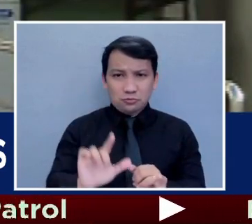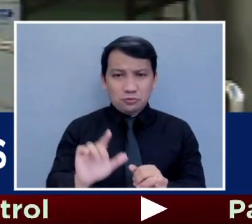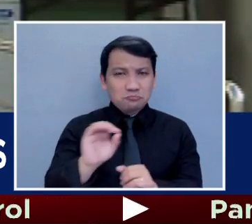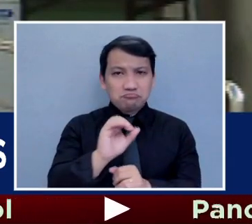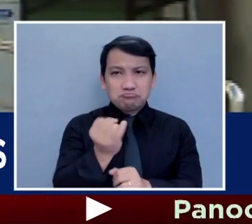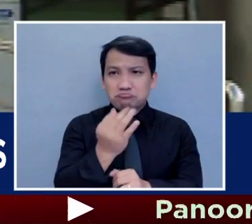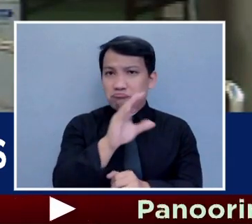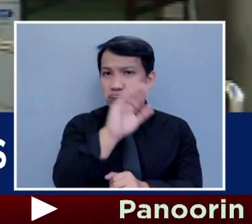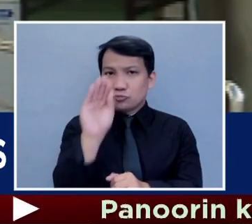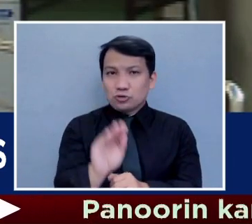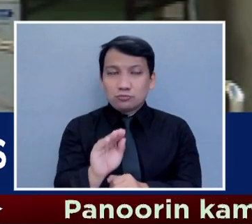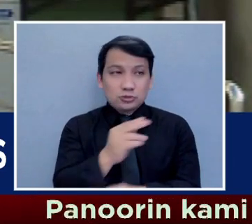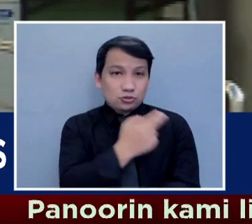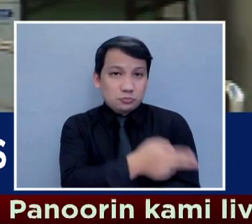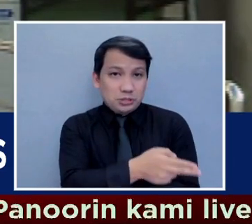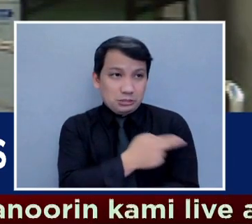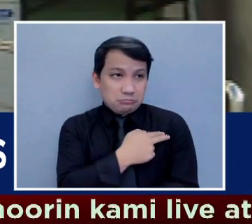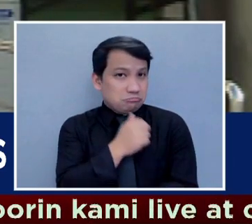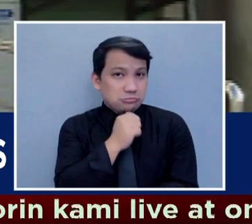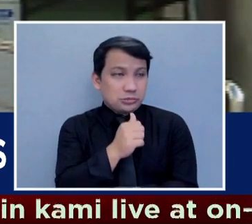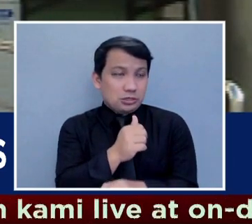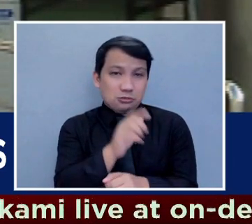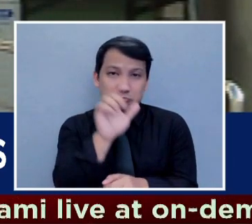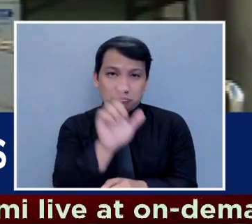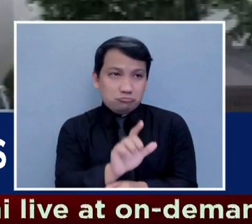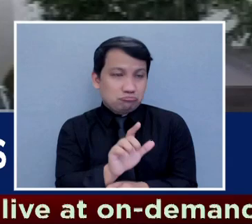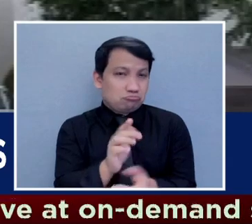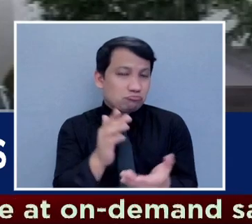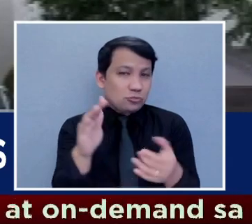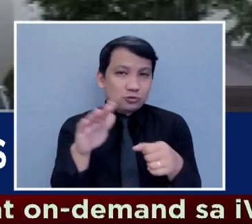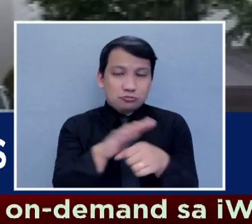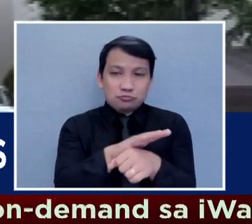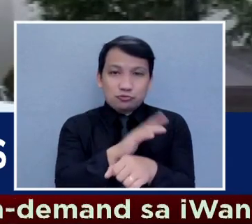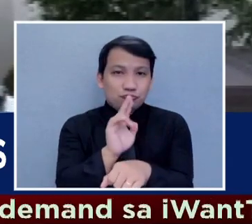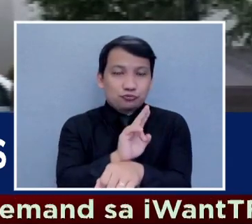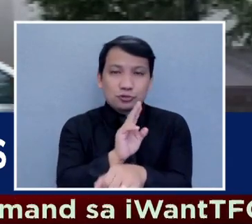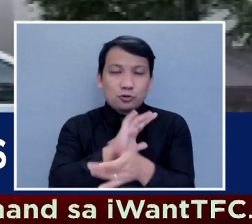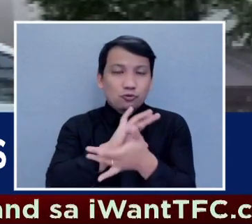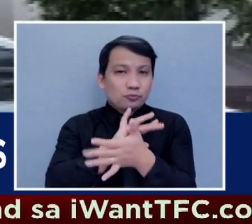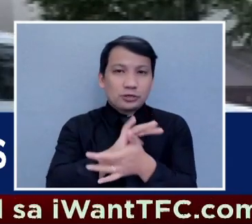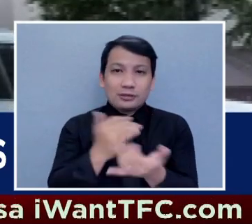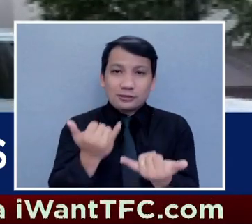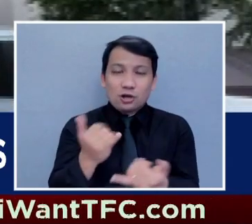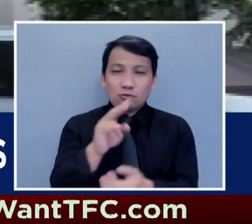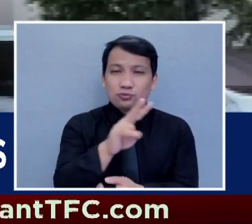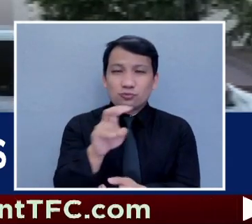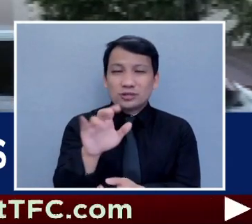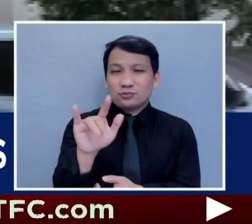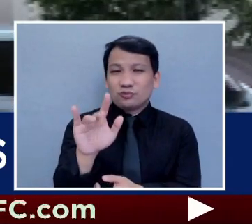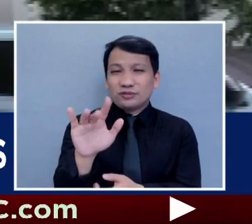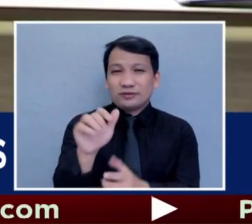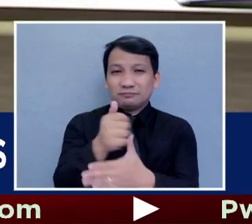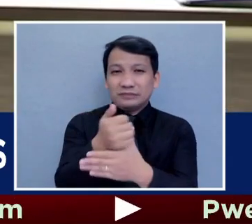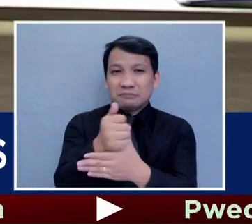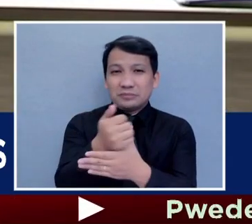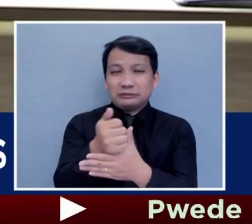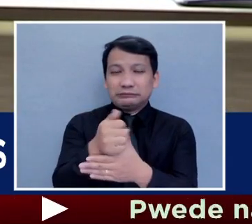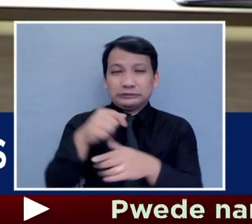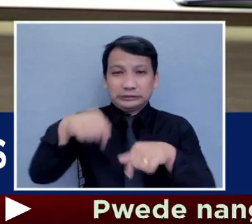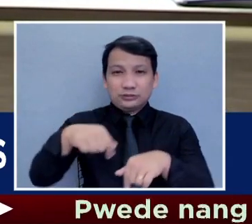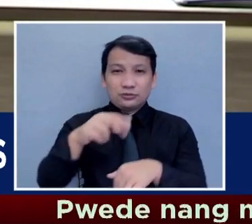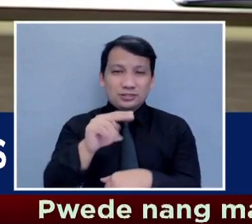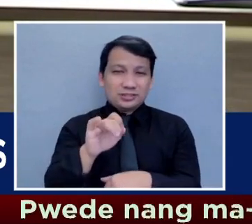mga okupadong kama sa mga ospital dahil sa COVID. Sa ngayon, nasa 225 ang average cases sa NCR nitong